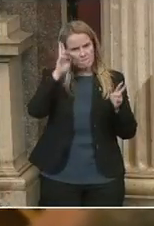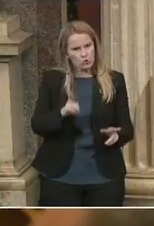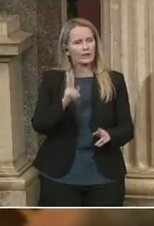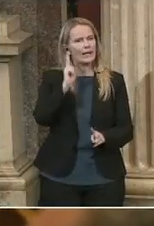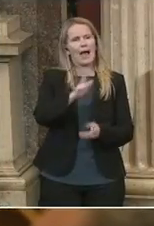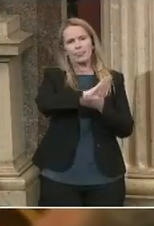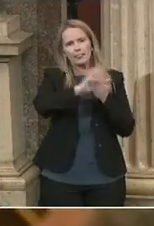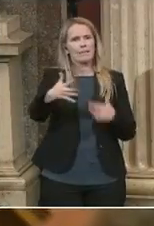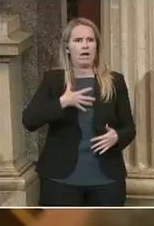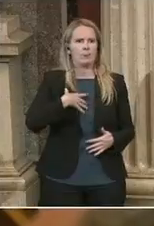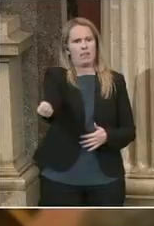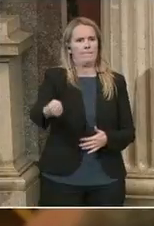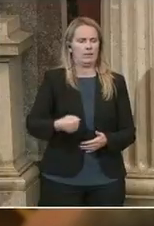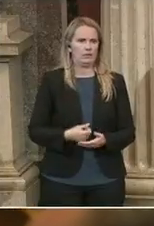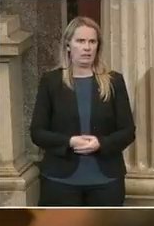uns niemand